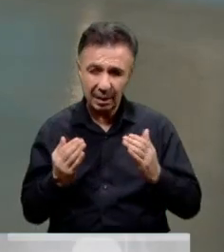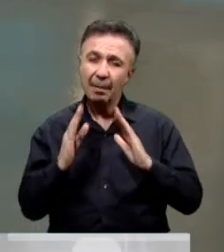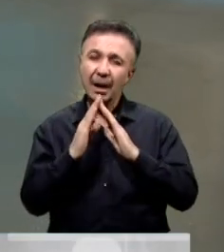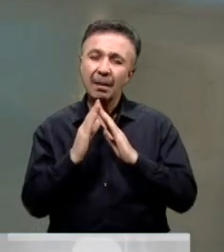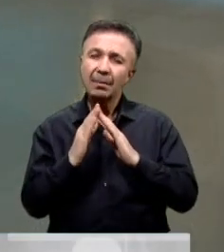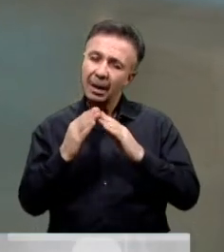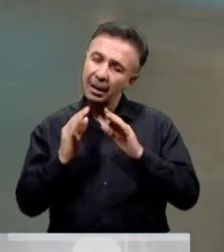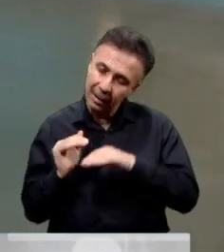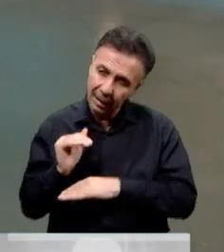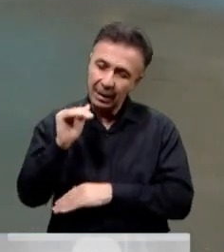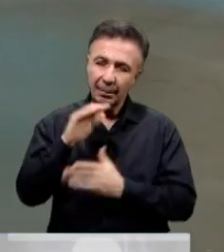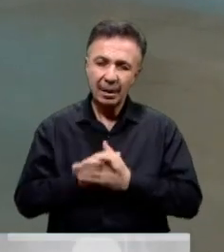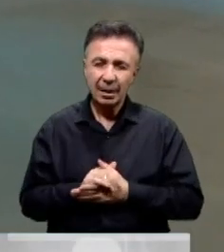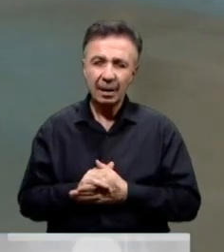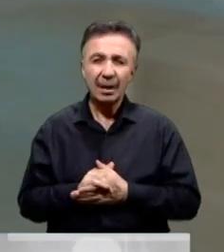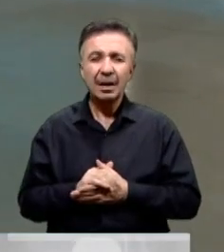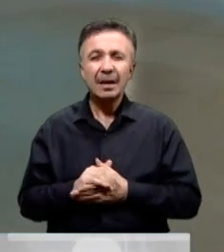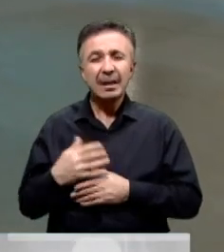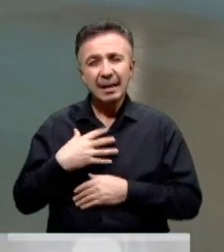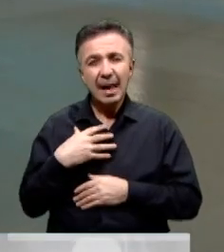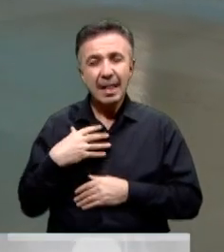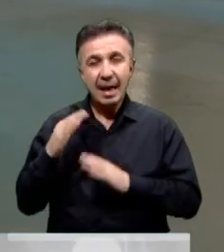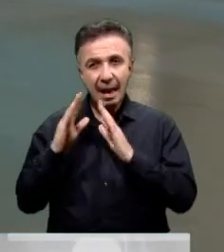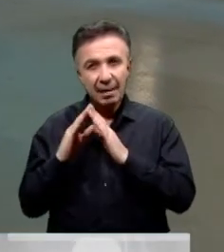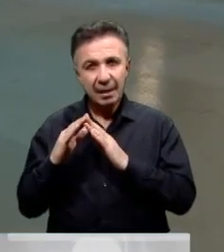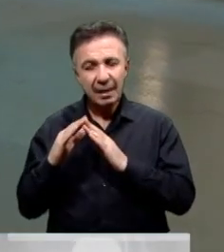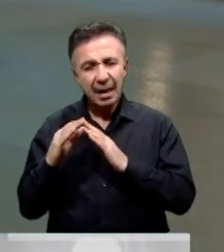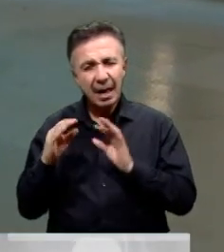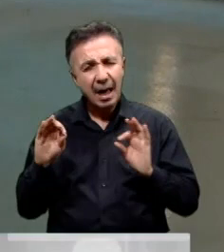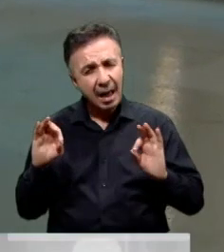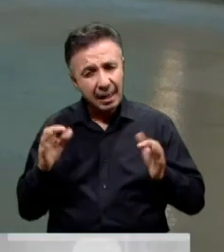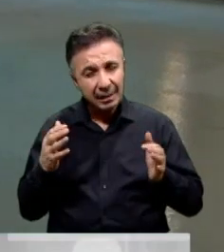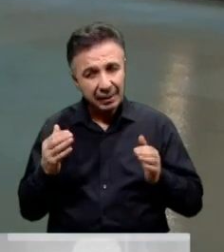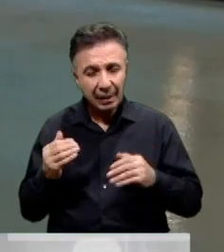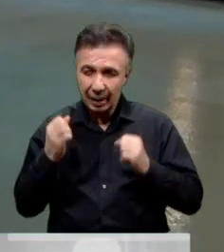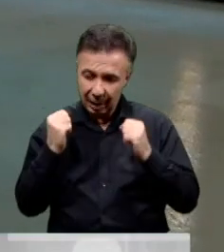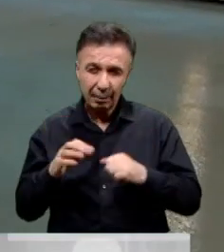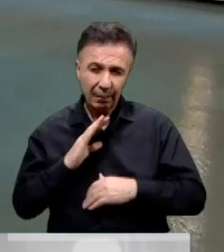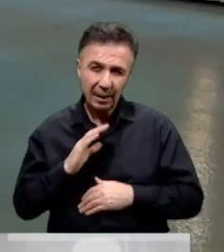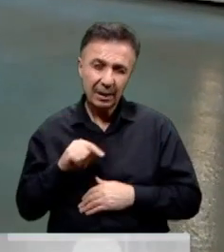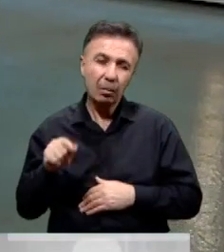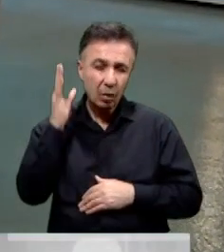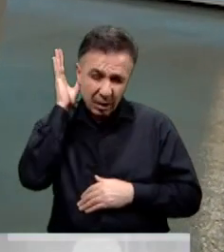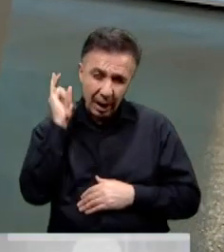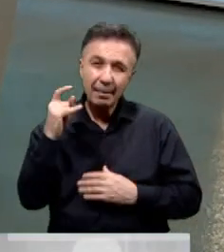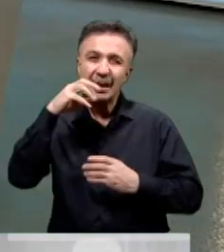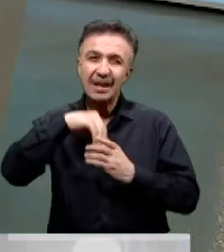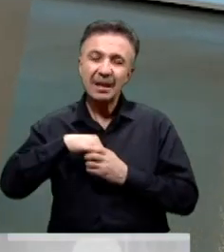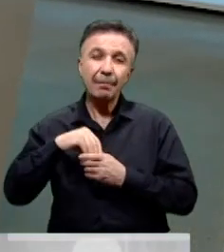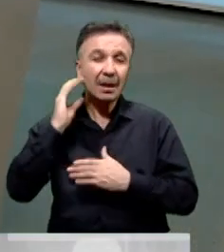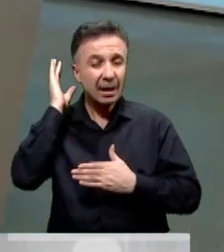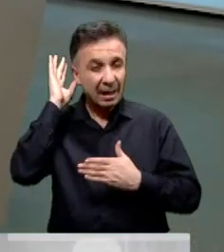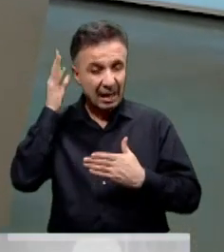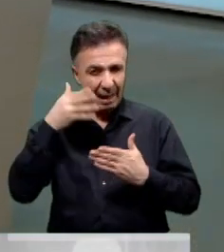muayyen günlerinde kendi evlerinde nasıl kalabiliyorlarsa, burası onlar için bir